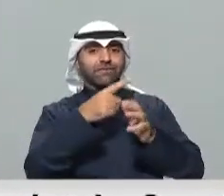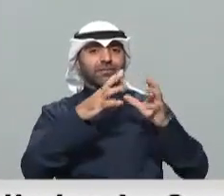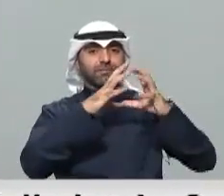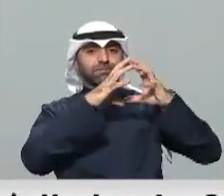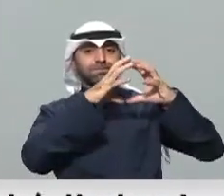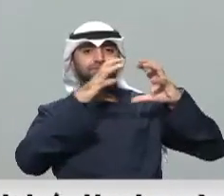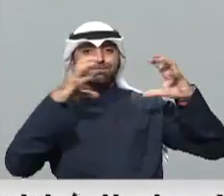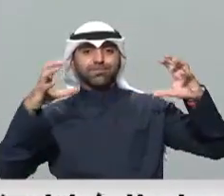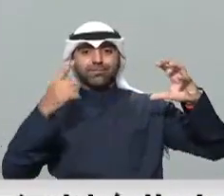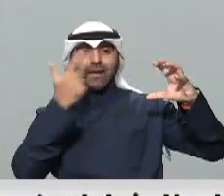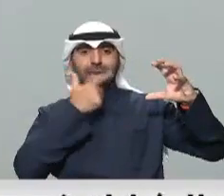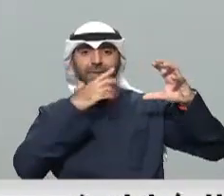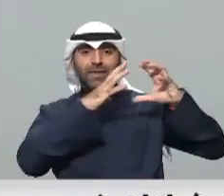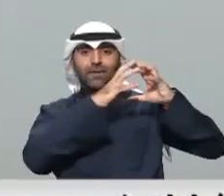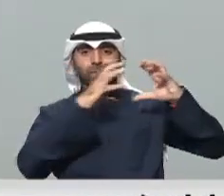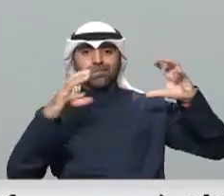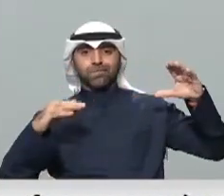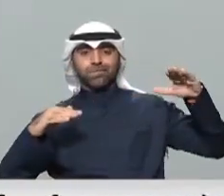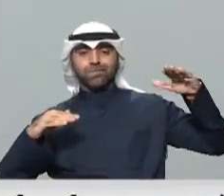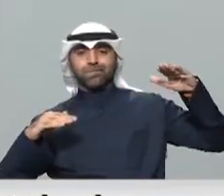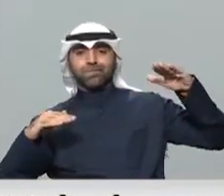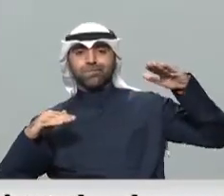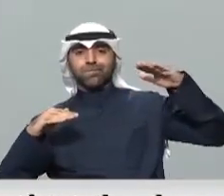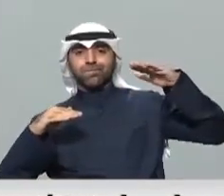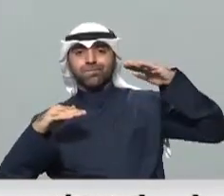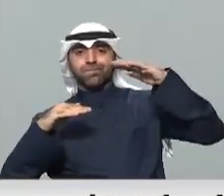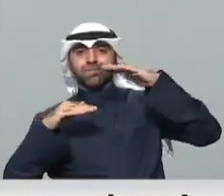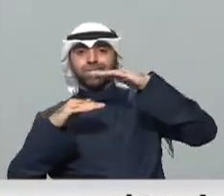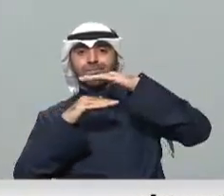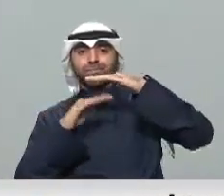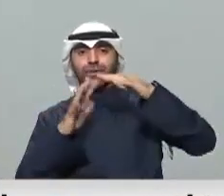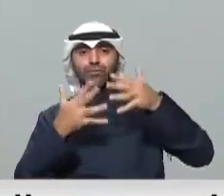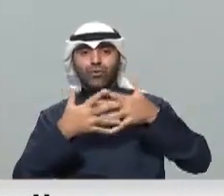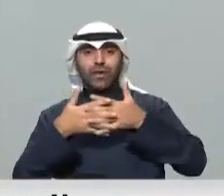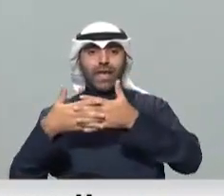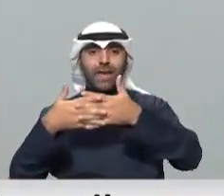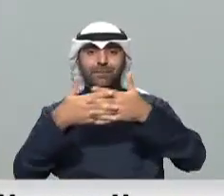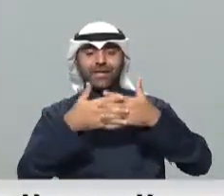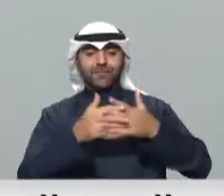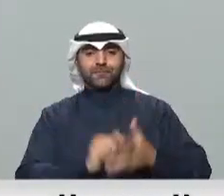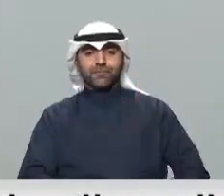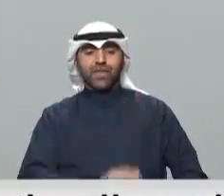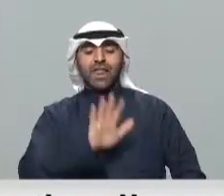الفعلة. الولايات المتحدة والصين بينهما حرب تجارية وأيضا